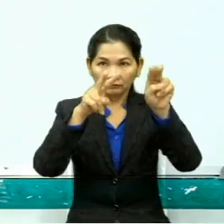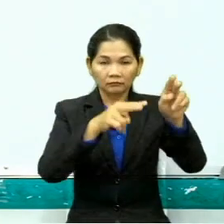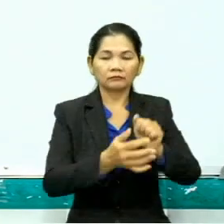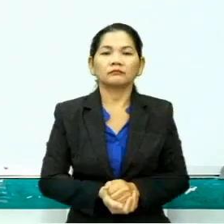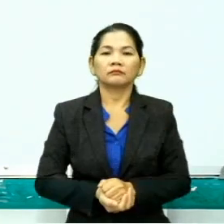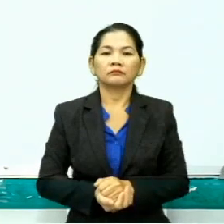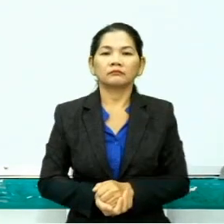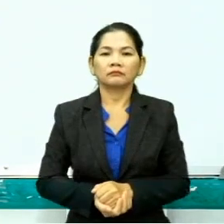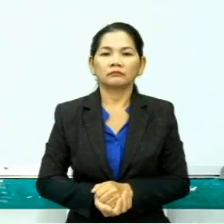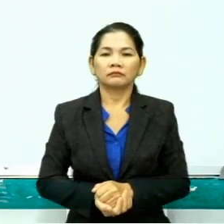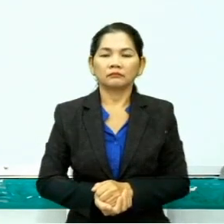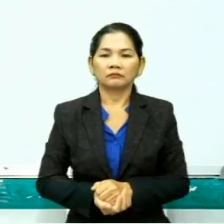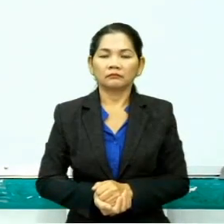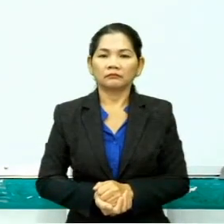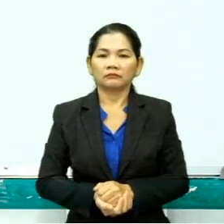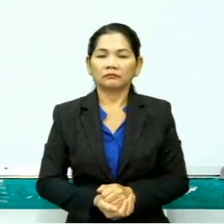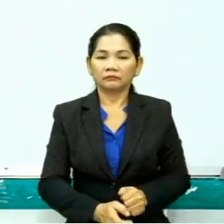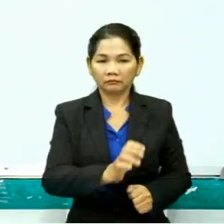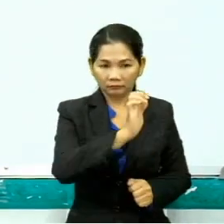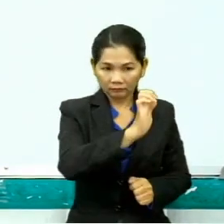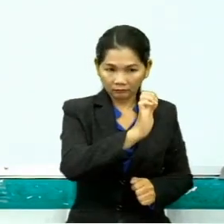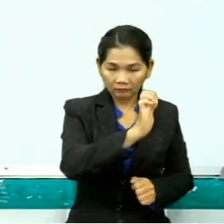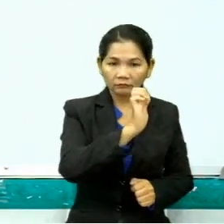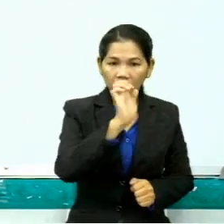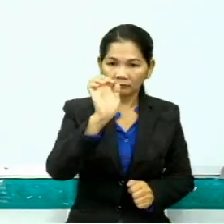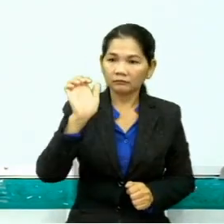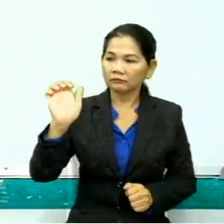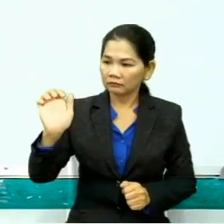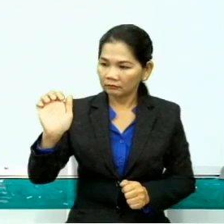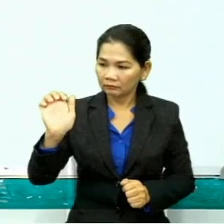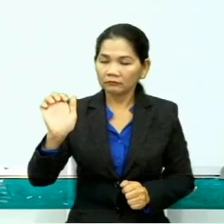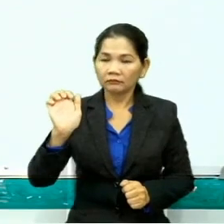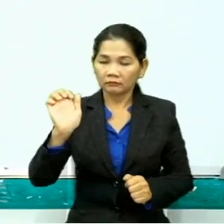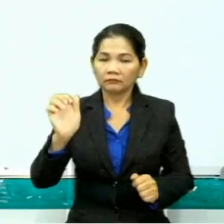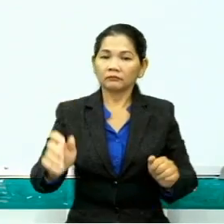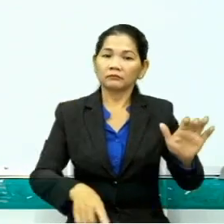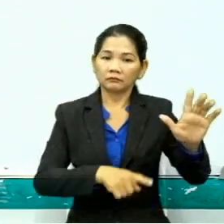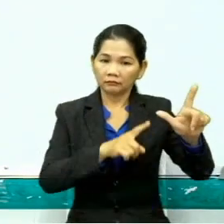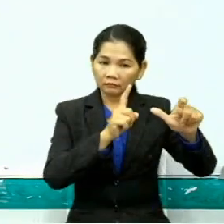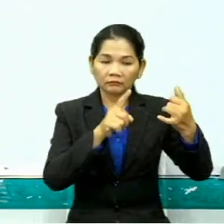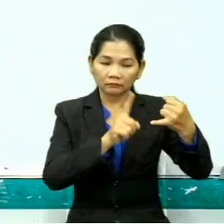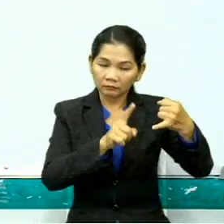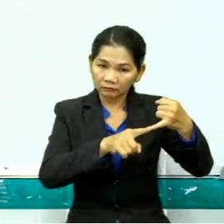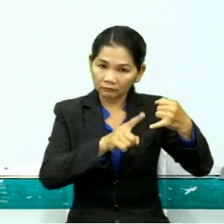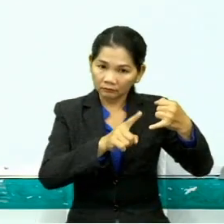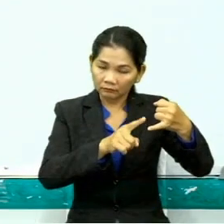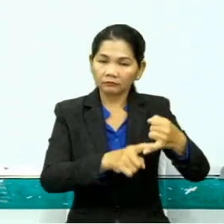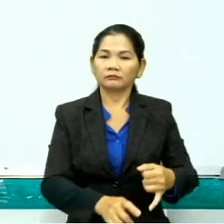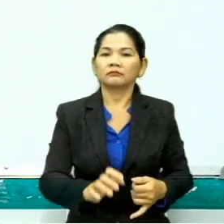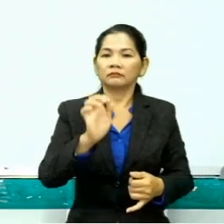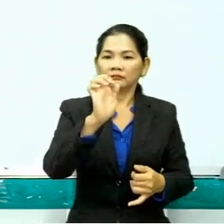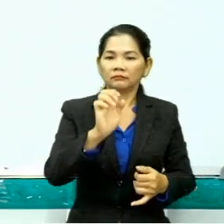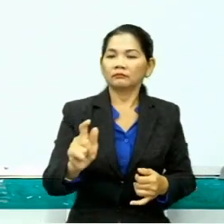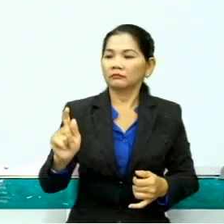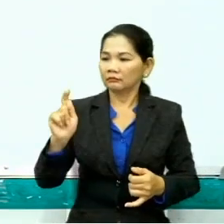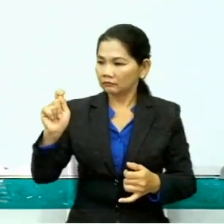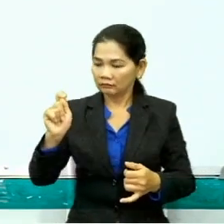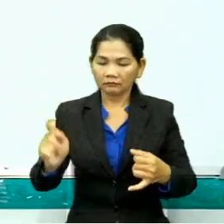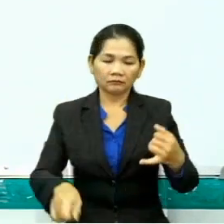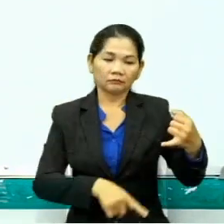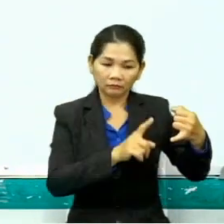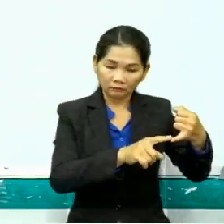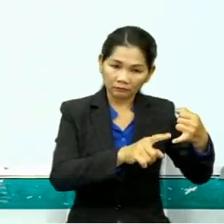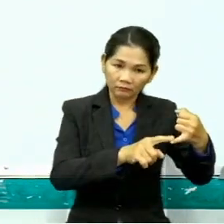mưa à trò được hàng hàng hàng trọng luôn con ná chà trò là ấy có chá cho nó rớ trò lấy con mơ